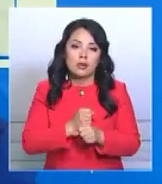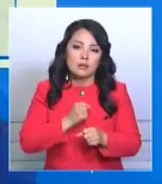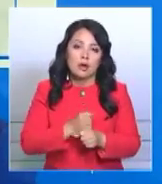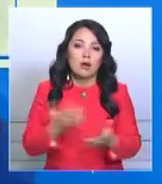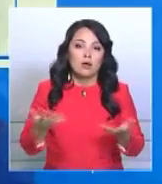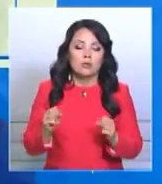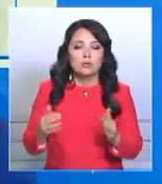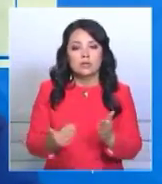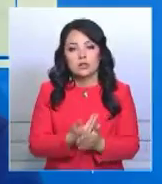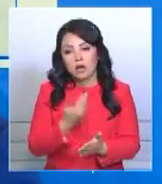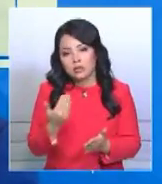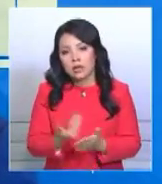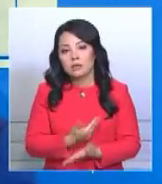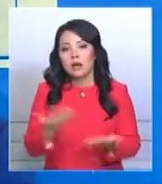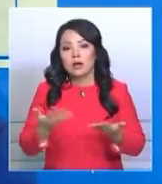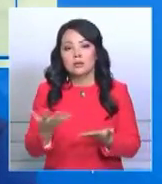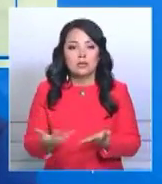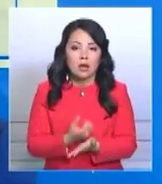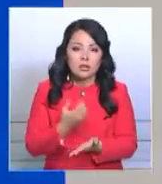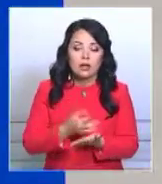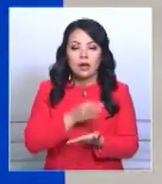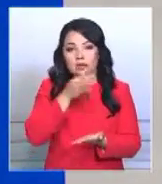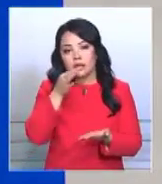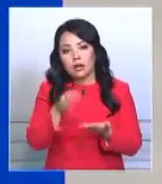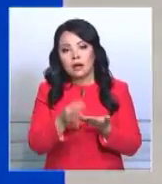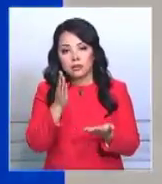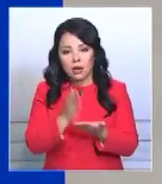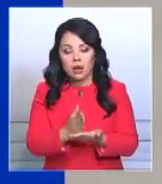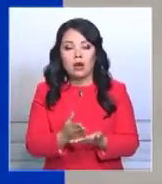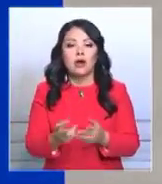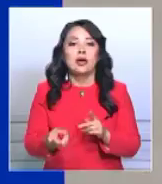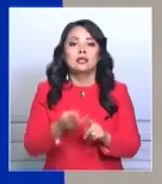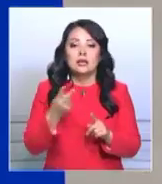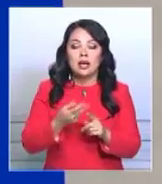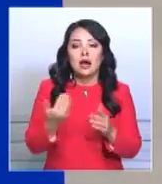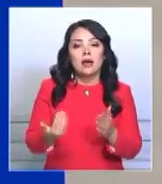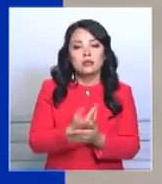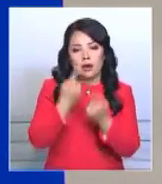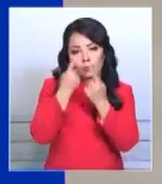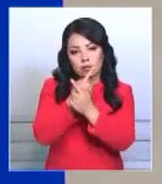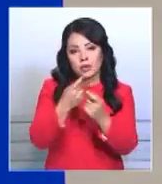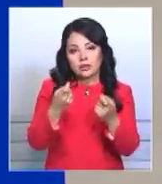жаңалықтар, одан қандай жетістіктерге жеткен туралы. Екіншісі ол ақпарат технологиясын қолдану.